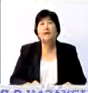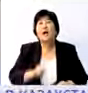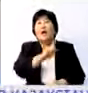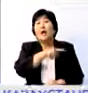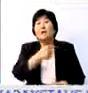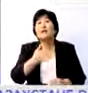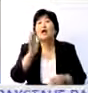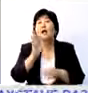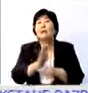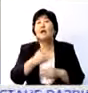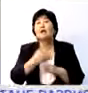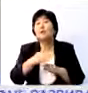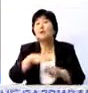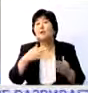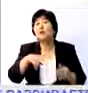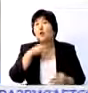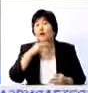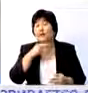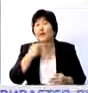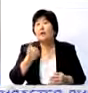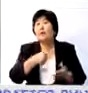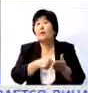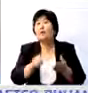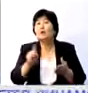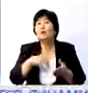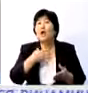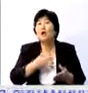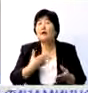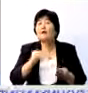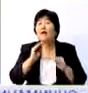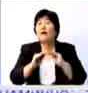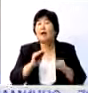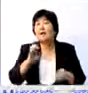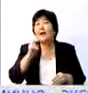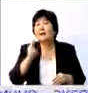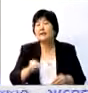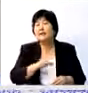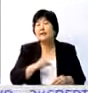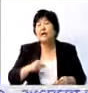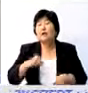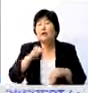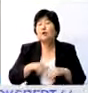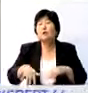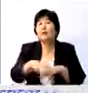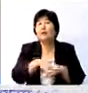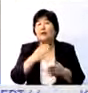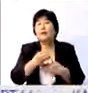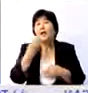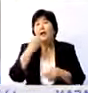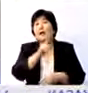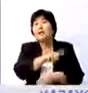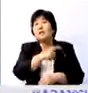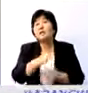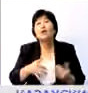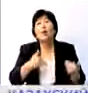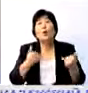Медицине в послании уделено большое внимание. Подчеркнуто, что важнейшим компонентом социального самочувствия населения является качество медицинских